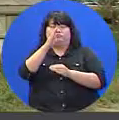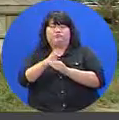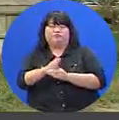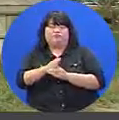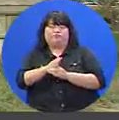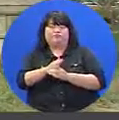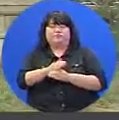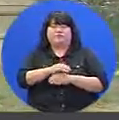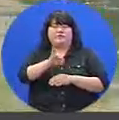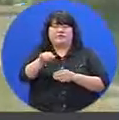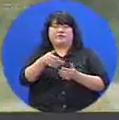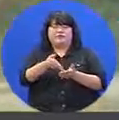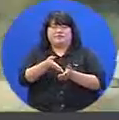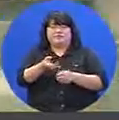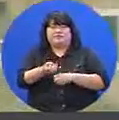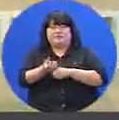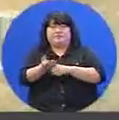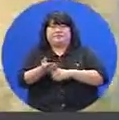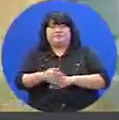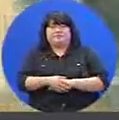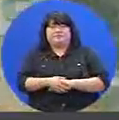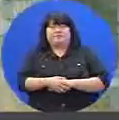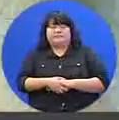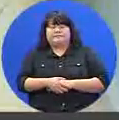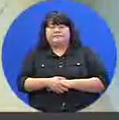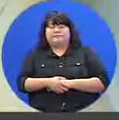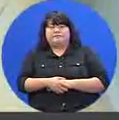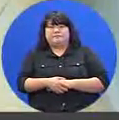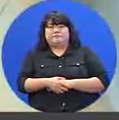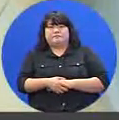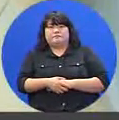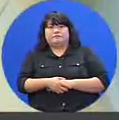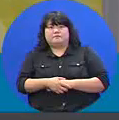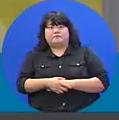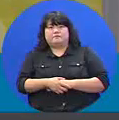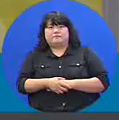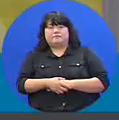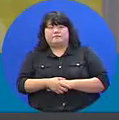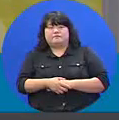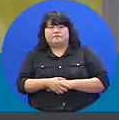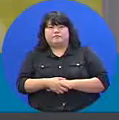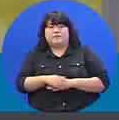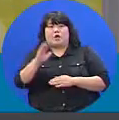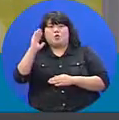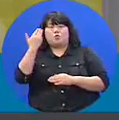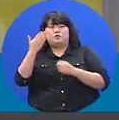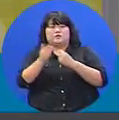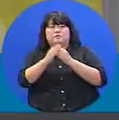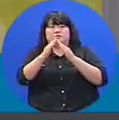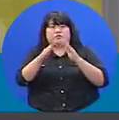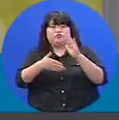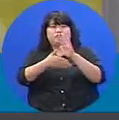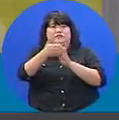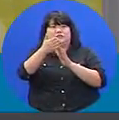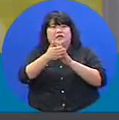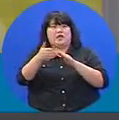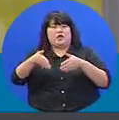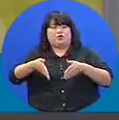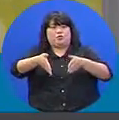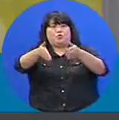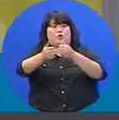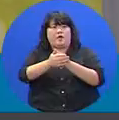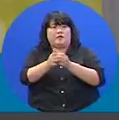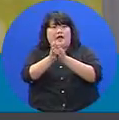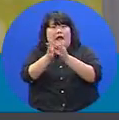있습니다. JTB 뉴스 정윤상입니다. 요즘 전주 시내 도로에는